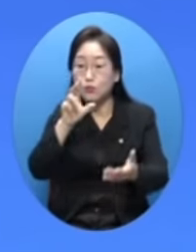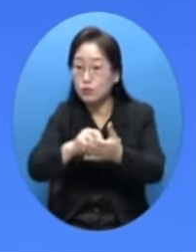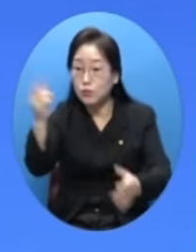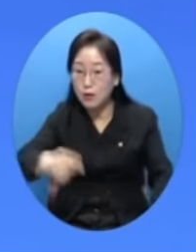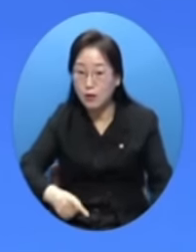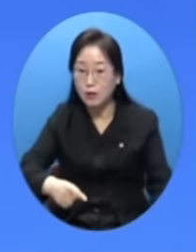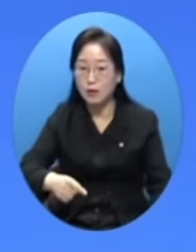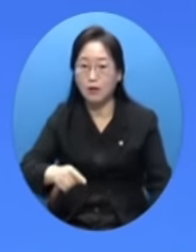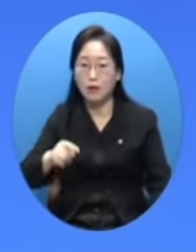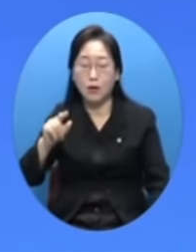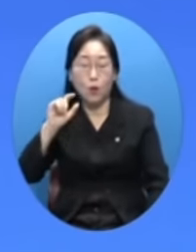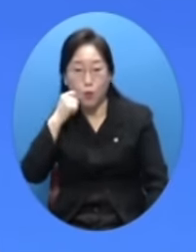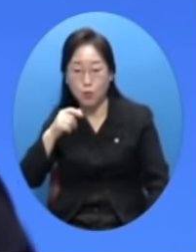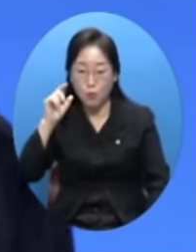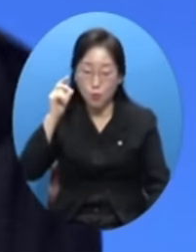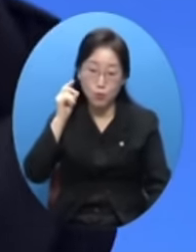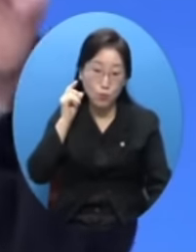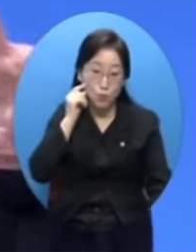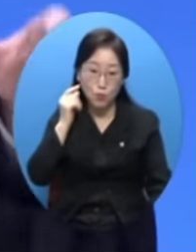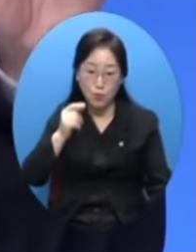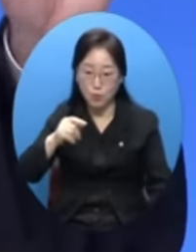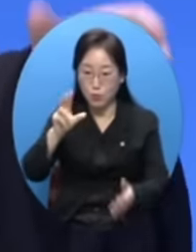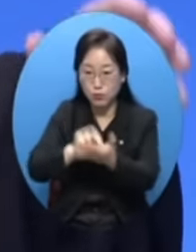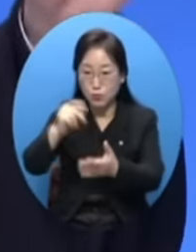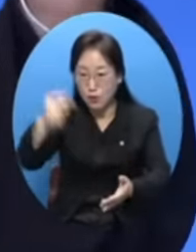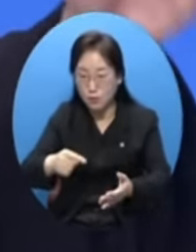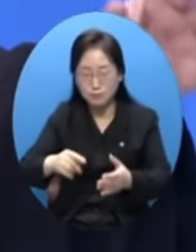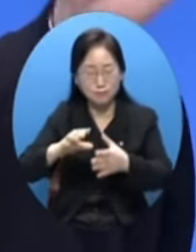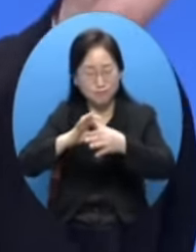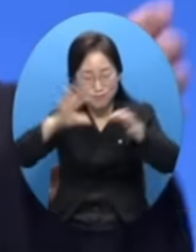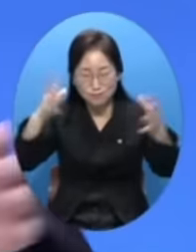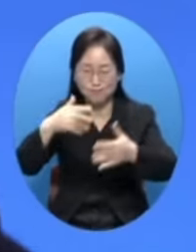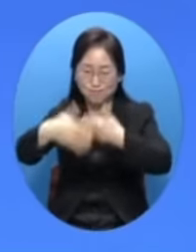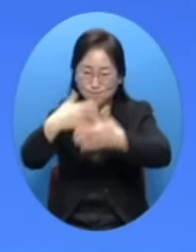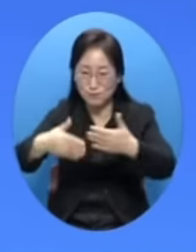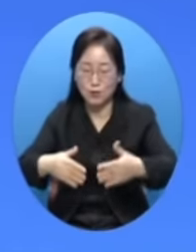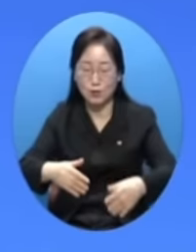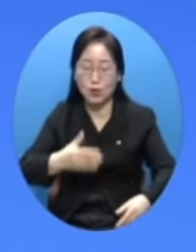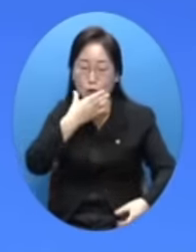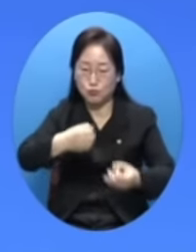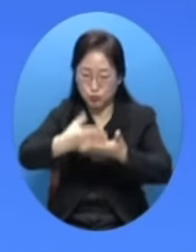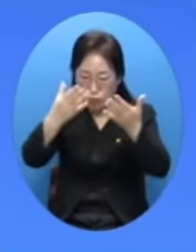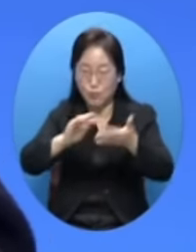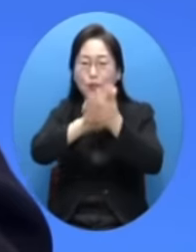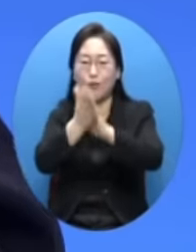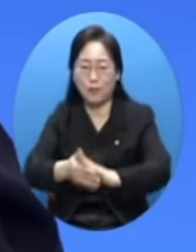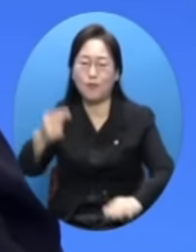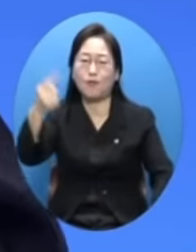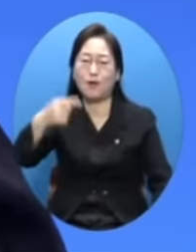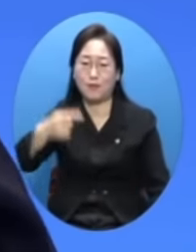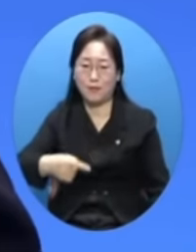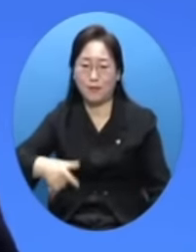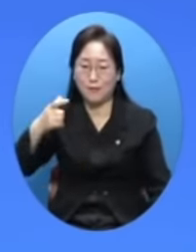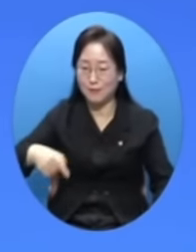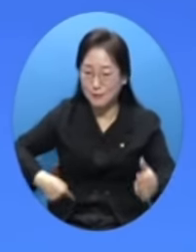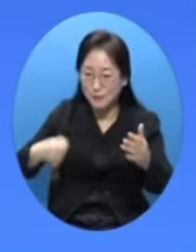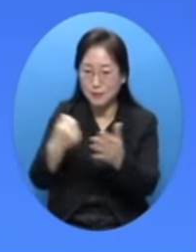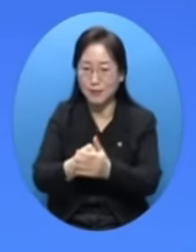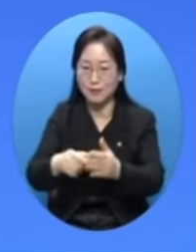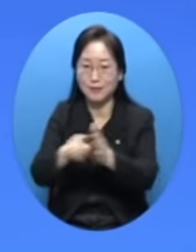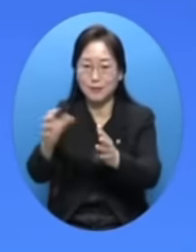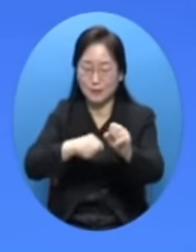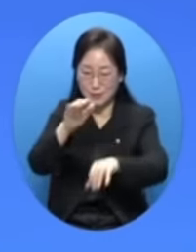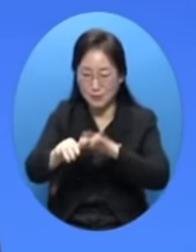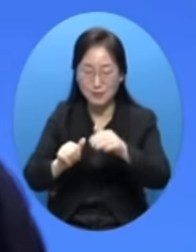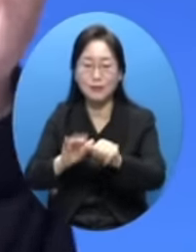다가와도 모든 문제가 부숴버리고 난다면 여러분에게 축복의 곡들이 차원 천하게 만들어 줄 것입니다 강하고 담대하십시오 믿음으로 전쟁해